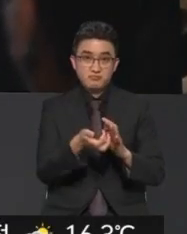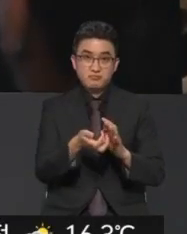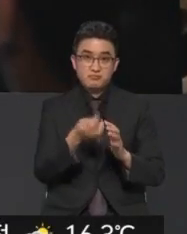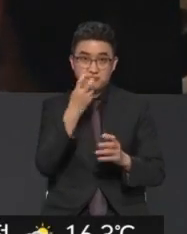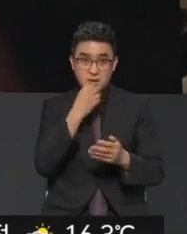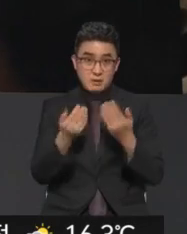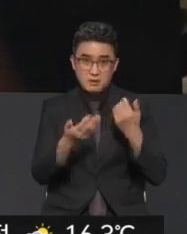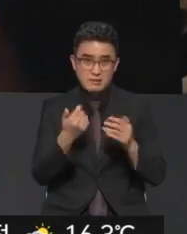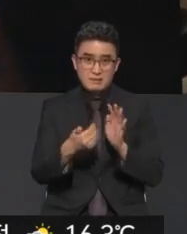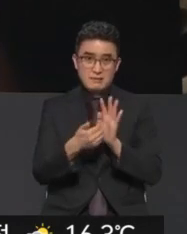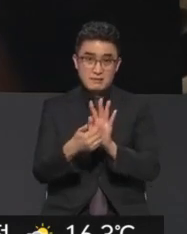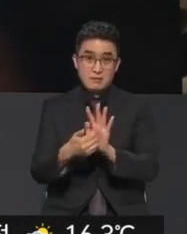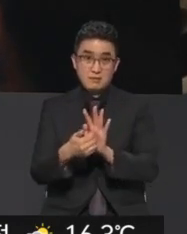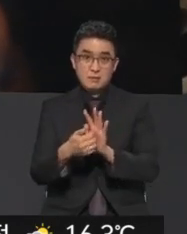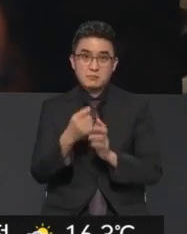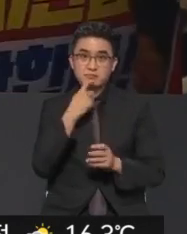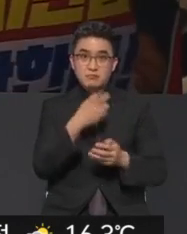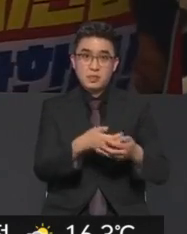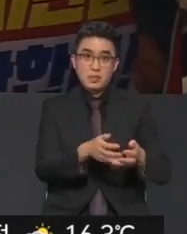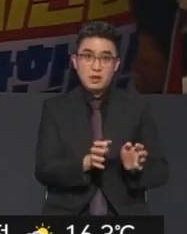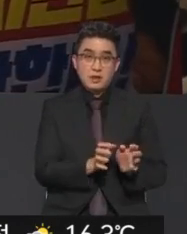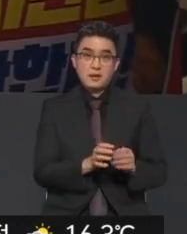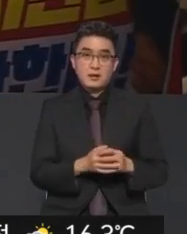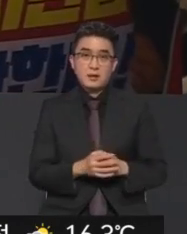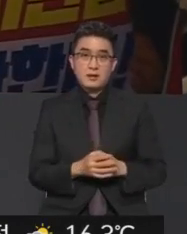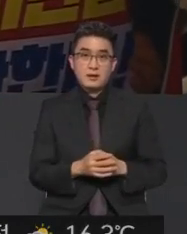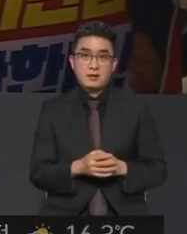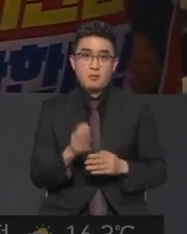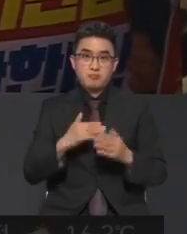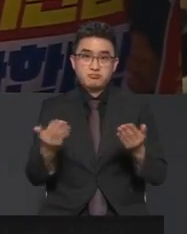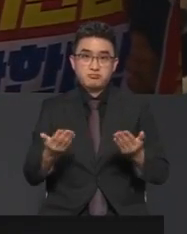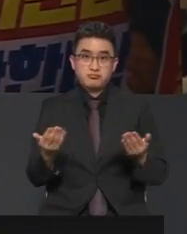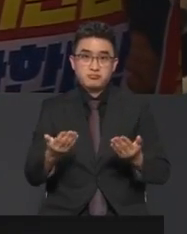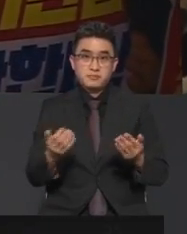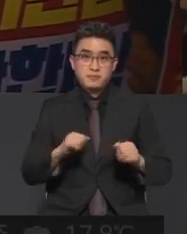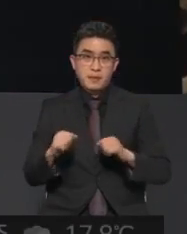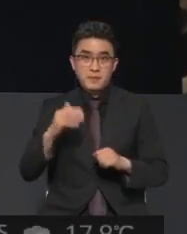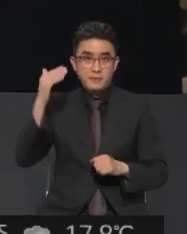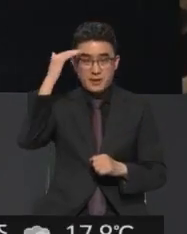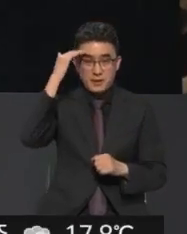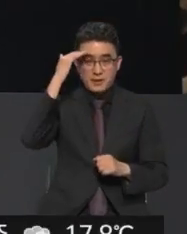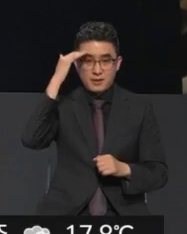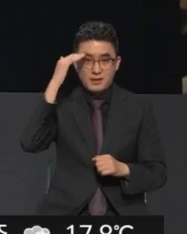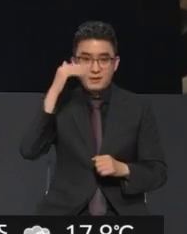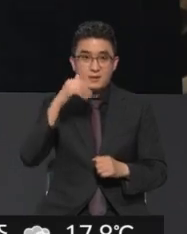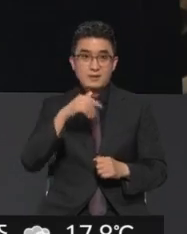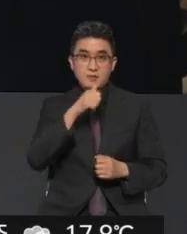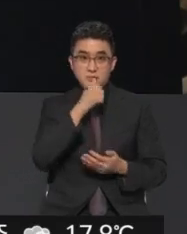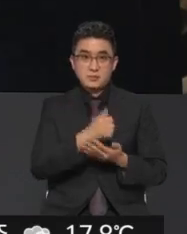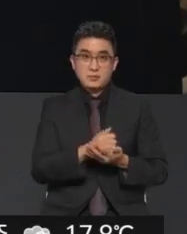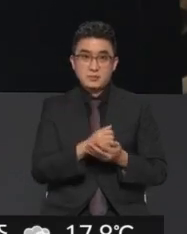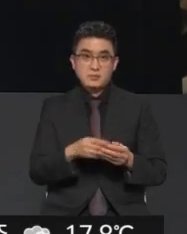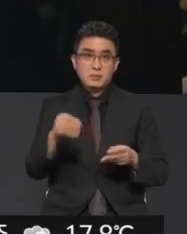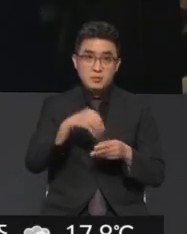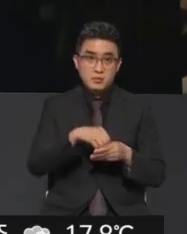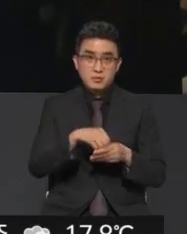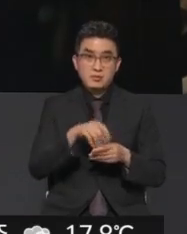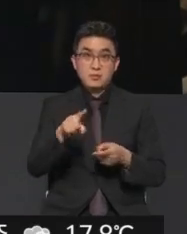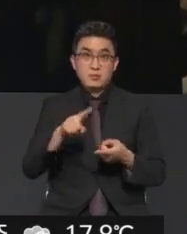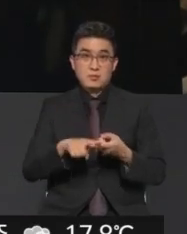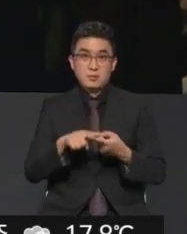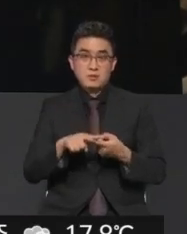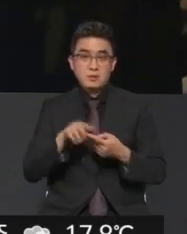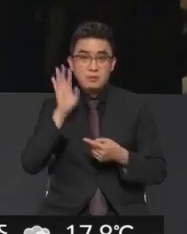민주당에 대해서 공모집행 방해 혐의 적용을 검토하고 있다고도 말을 했는데요 가까운 시일 안에 다시